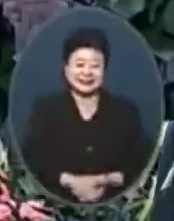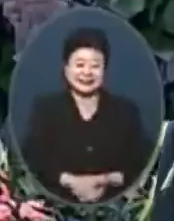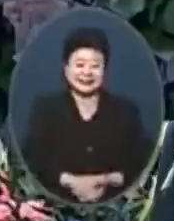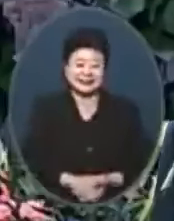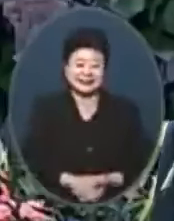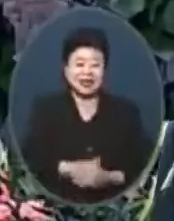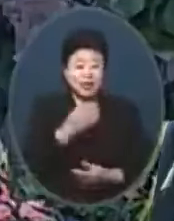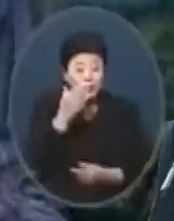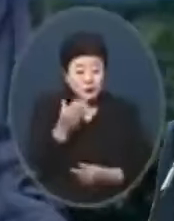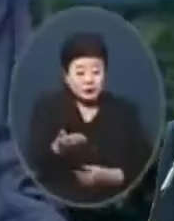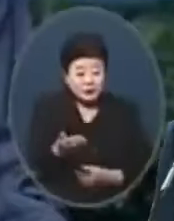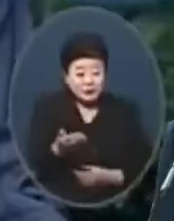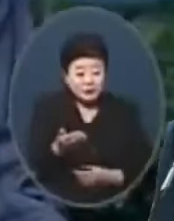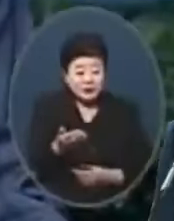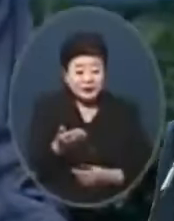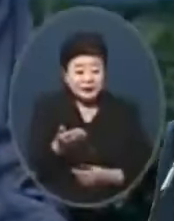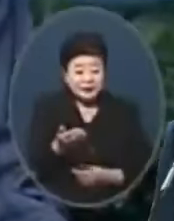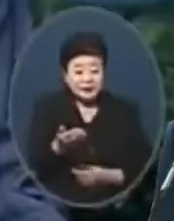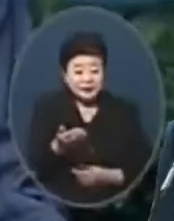그래야 여러분